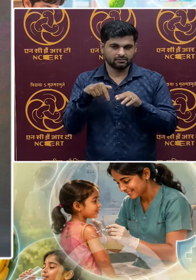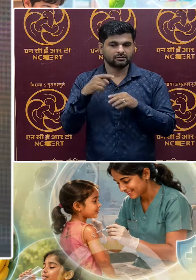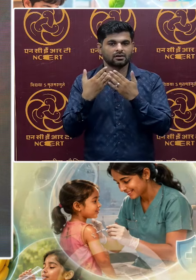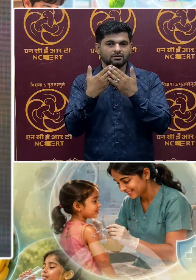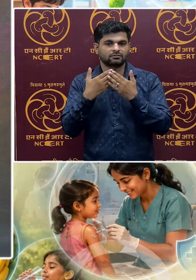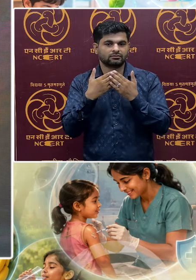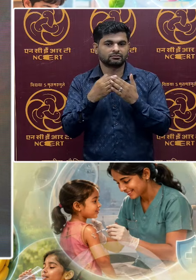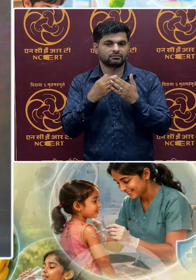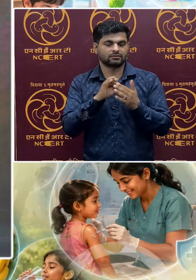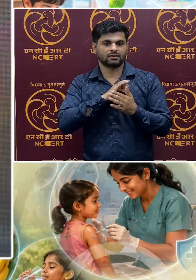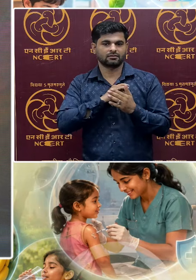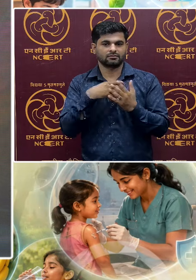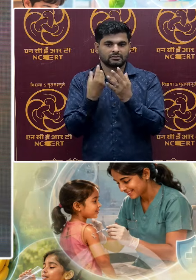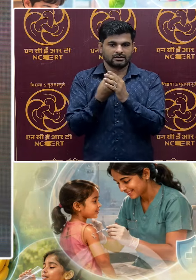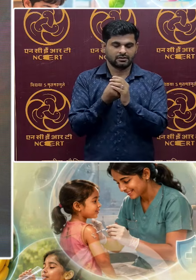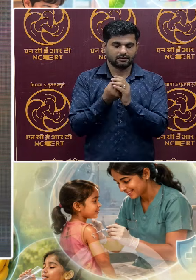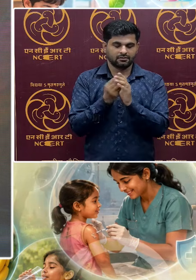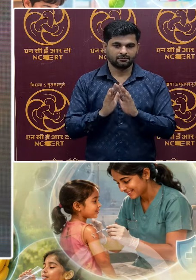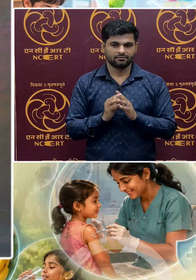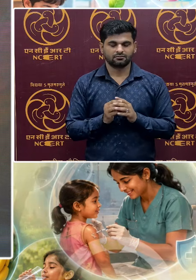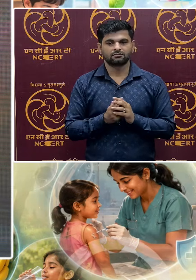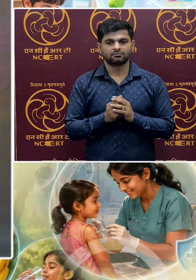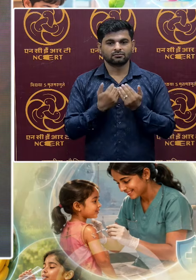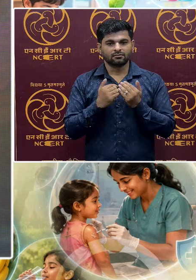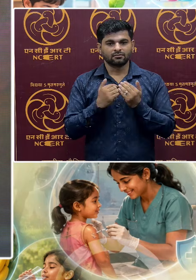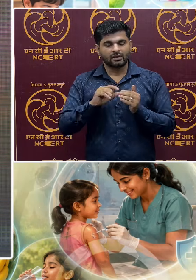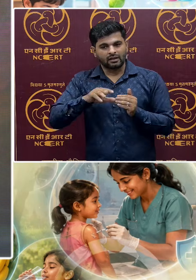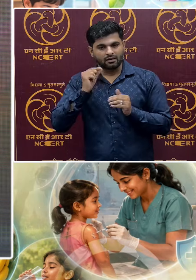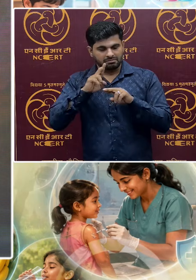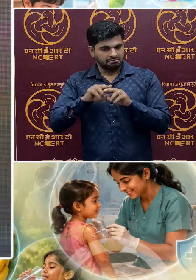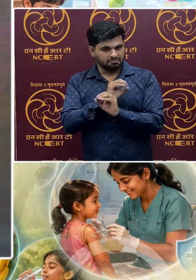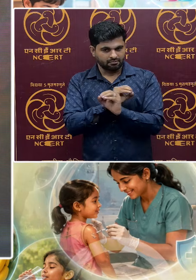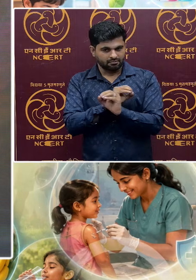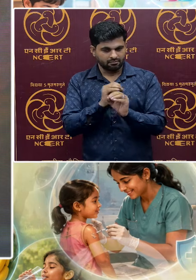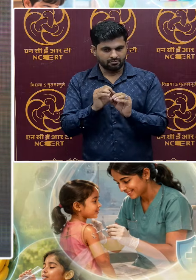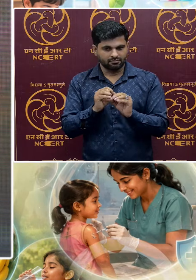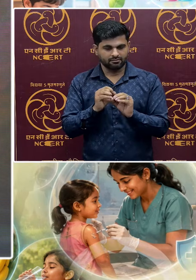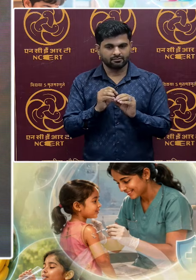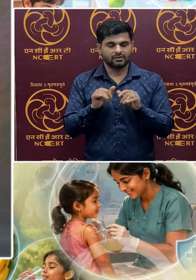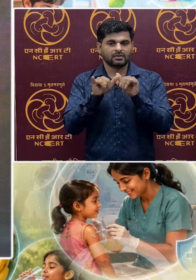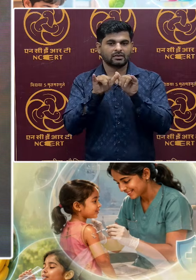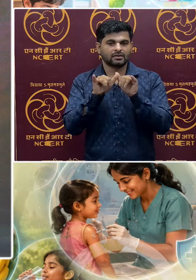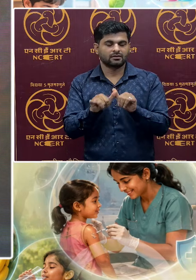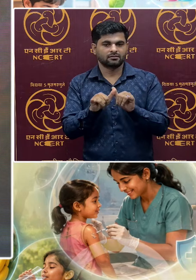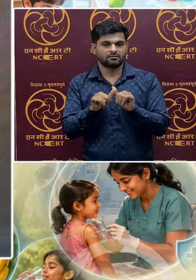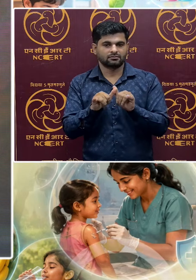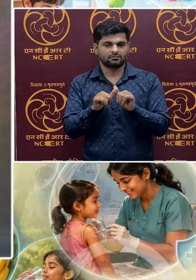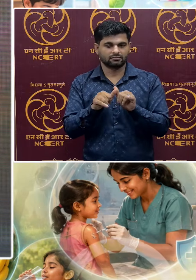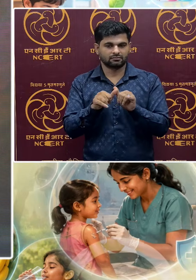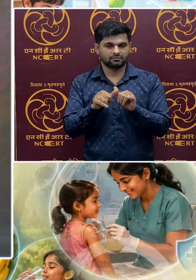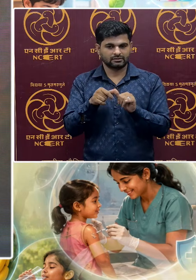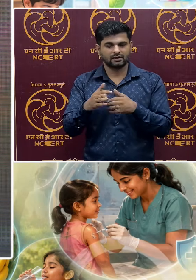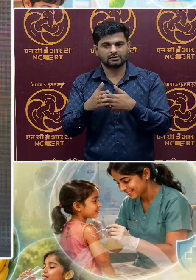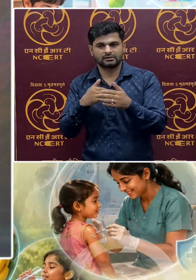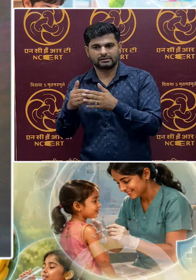it. Most schools have it, but अगर नहीं भी हैं, but still if they can refer it to